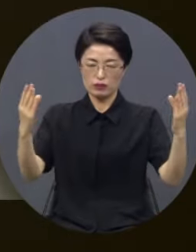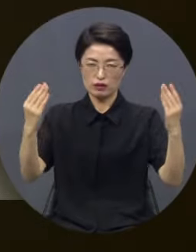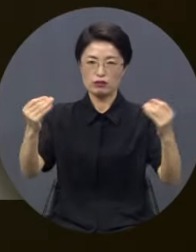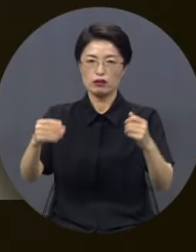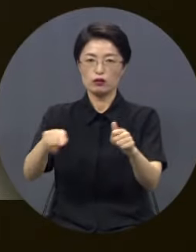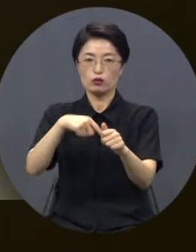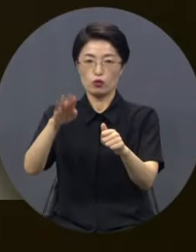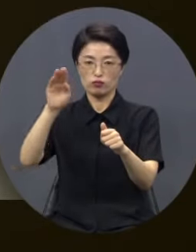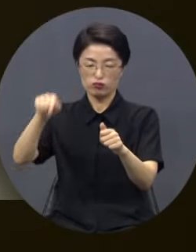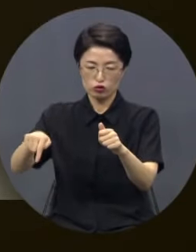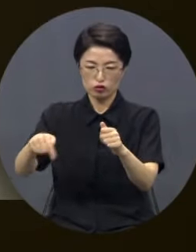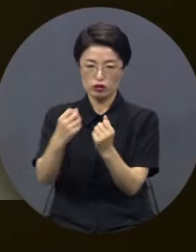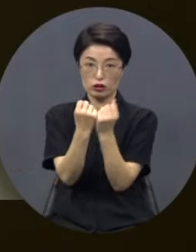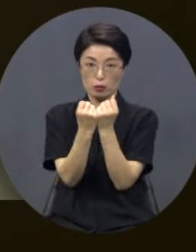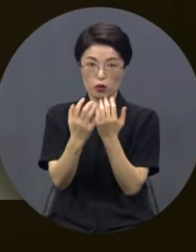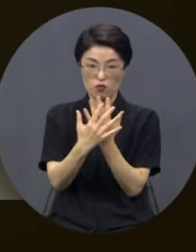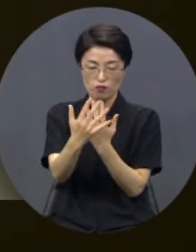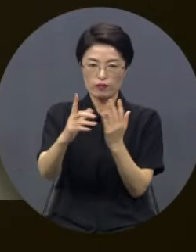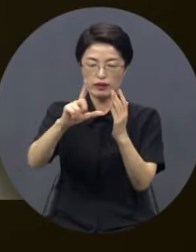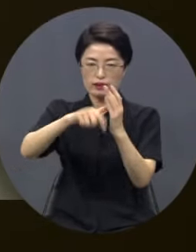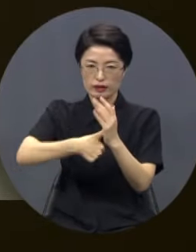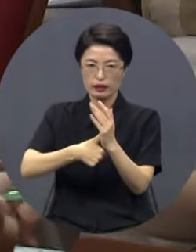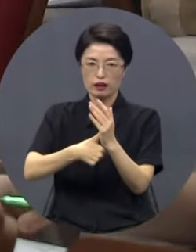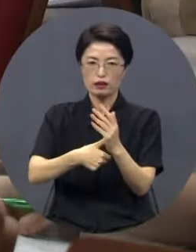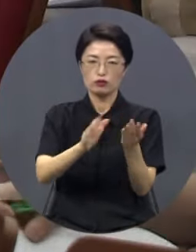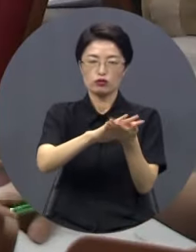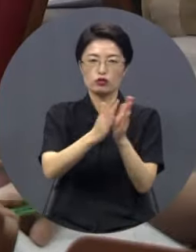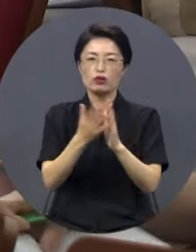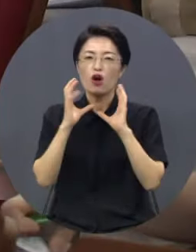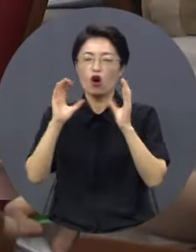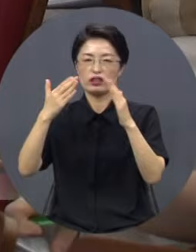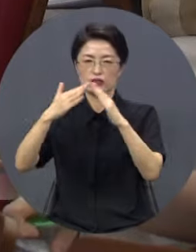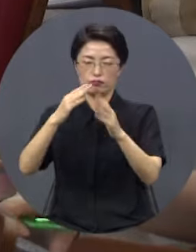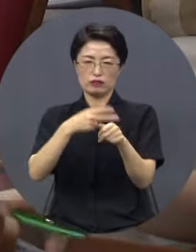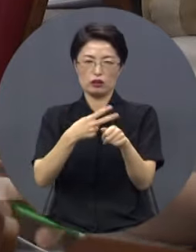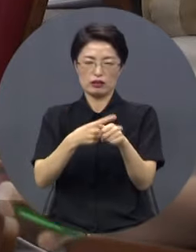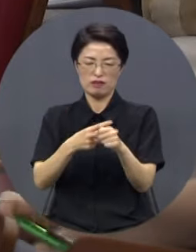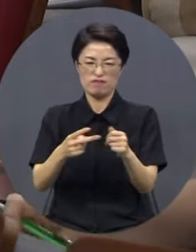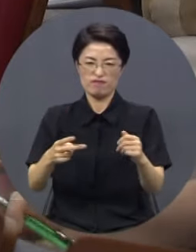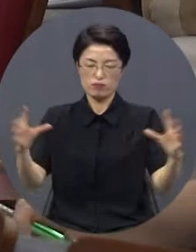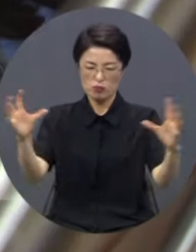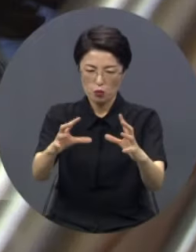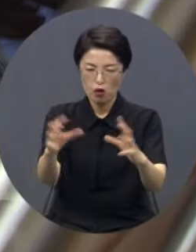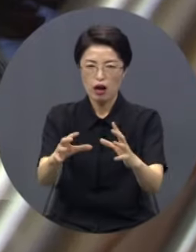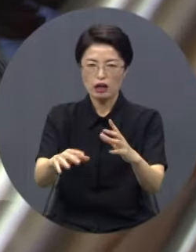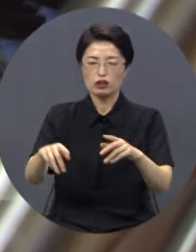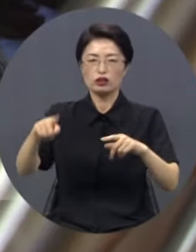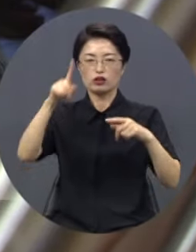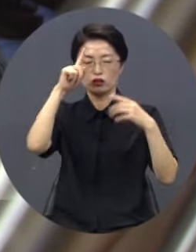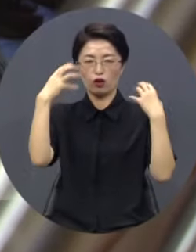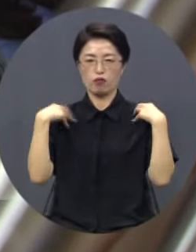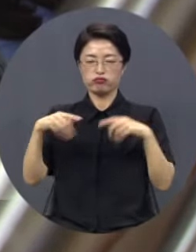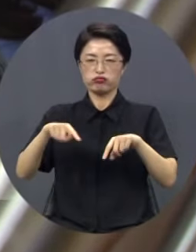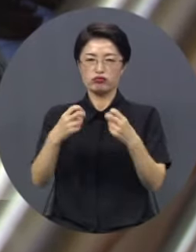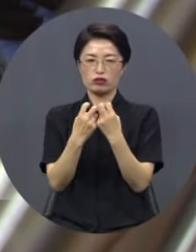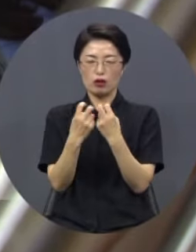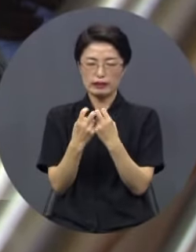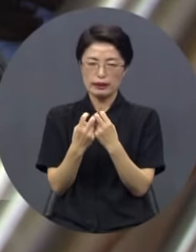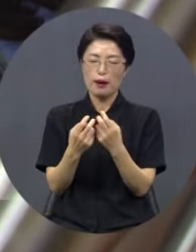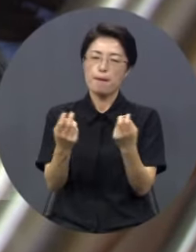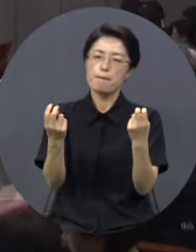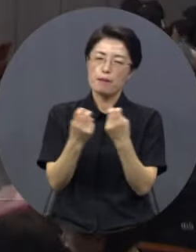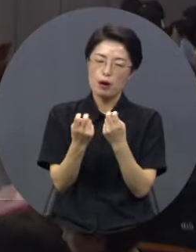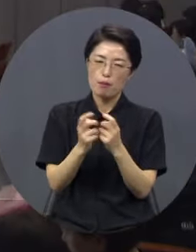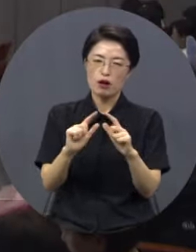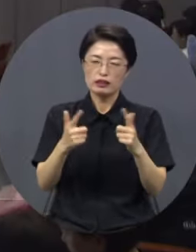교육부는 설명회에서 유치원과 어린이집 교원 등을 상대로 정부의 정책 방향과 시범 사업 운영